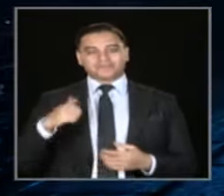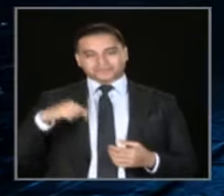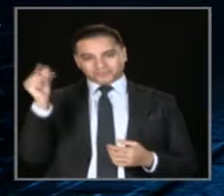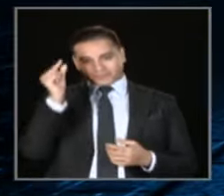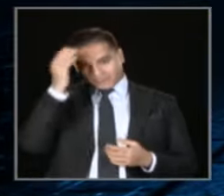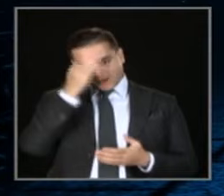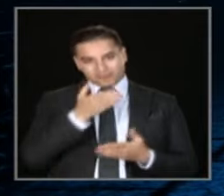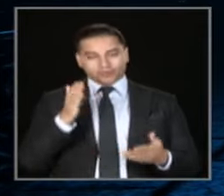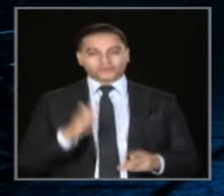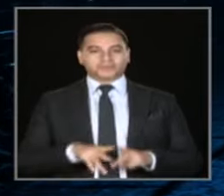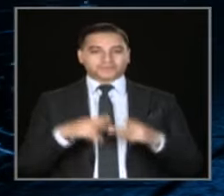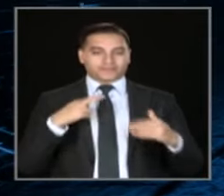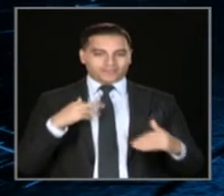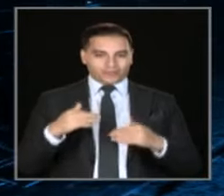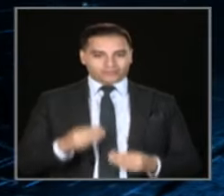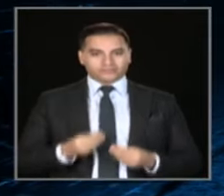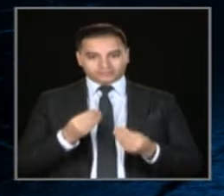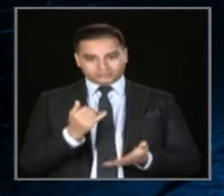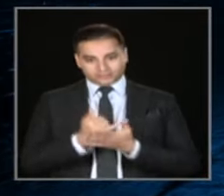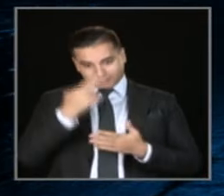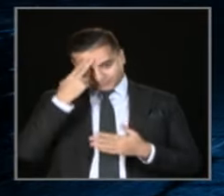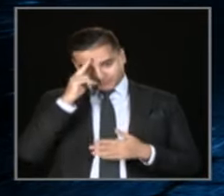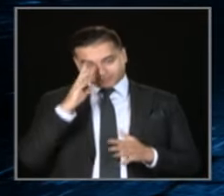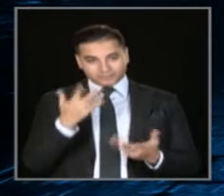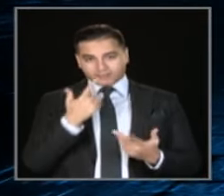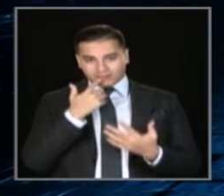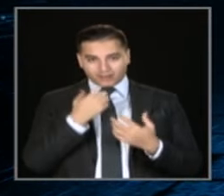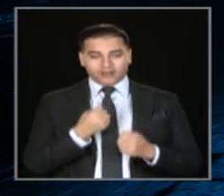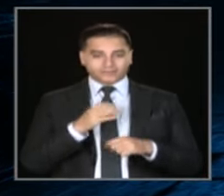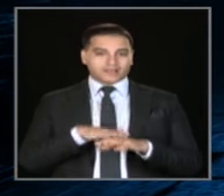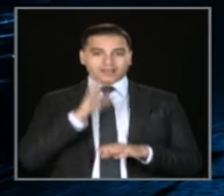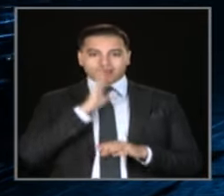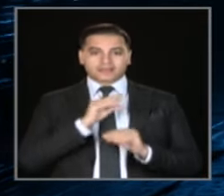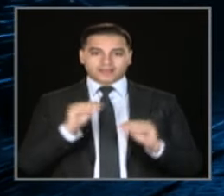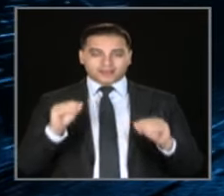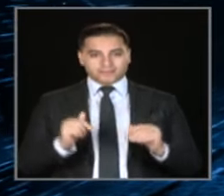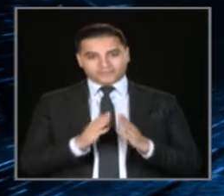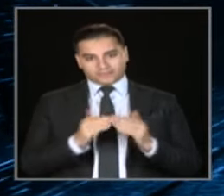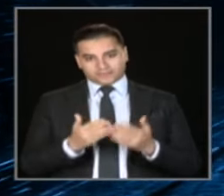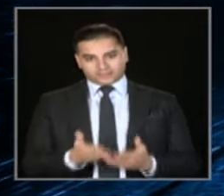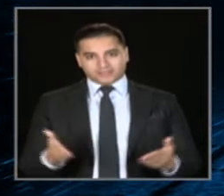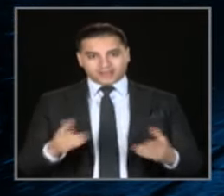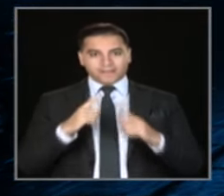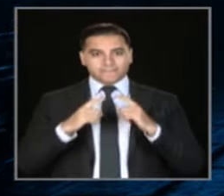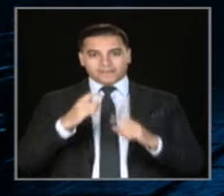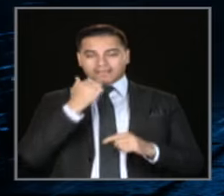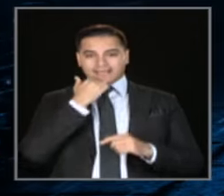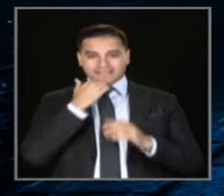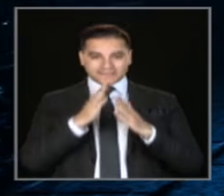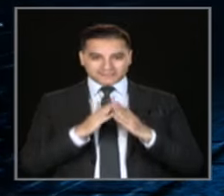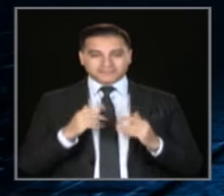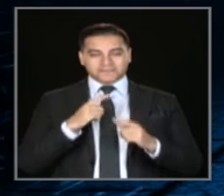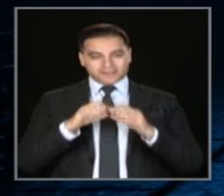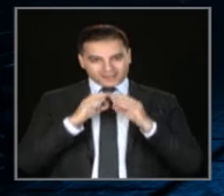برنامج العباقرة قادرون باختلاف يقدم إليكم برعاية من يهتم بالتعليم في مصر، البنك الأهلي